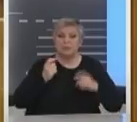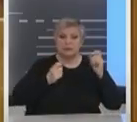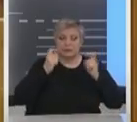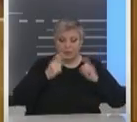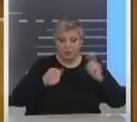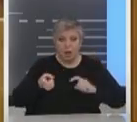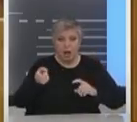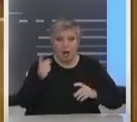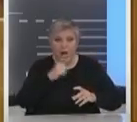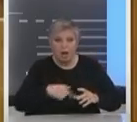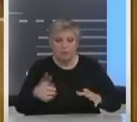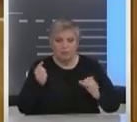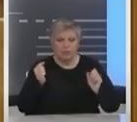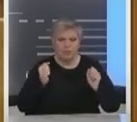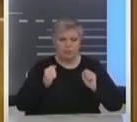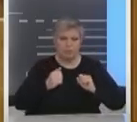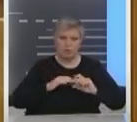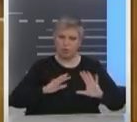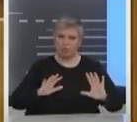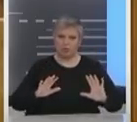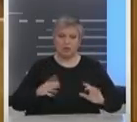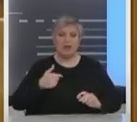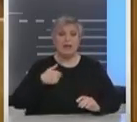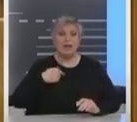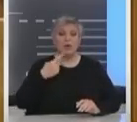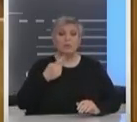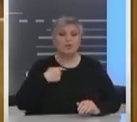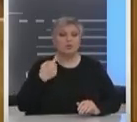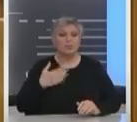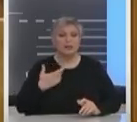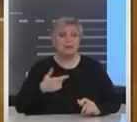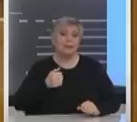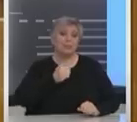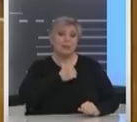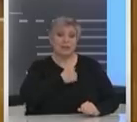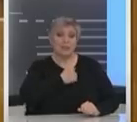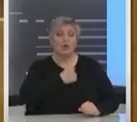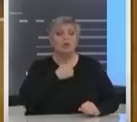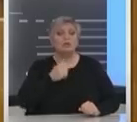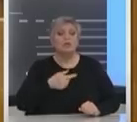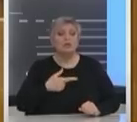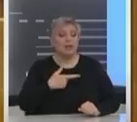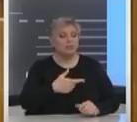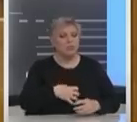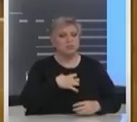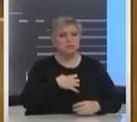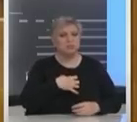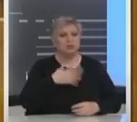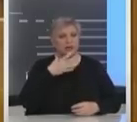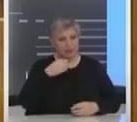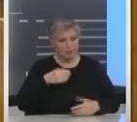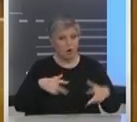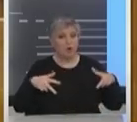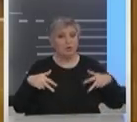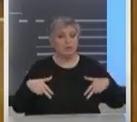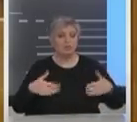έχουν τελειώσει. Και η προσωπική μου εκτίμηση είναι ότι αυτό που ενοχλεί πιο πολύ τελικά το τελευταίο διάστημα είναι ότι αυτή η κυβέρνηση αποδεικνύει